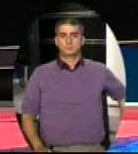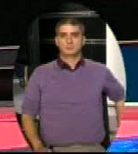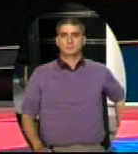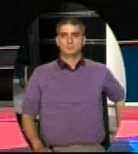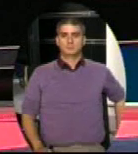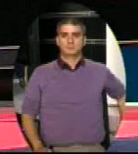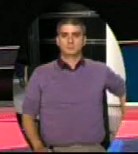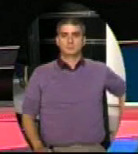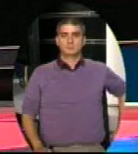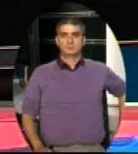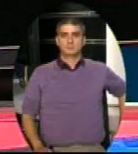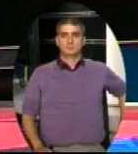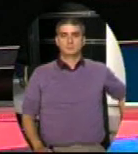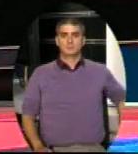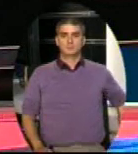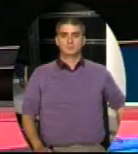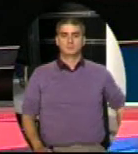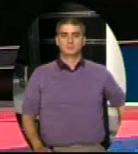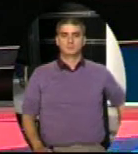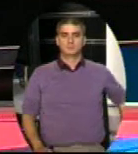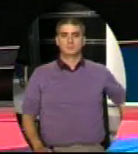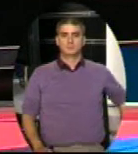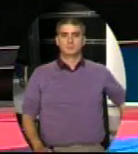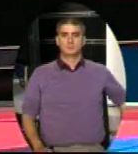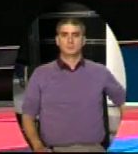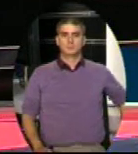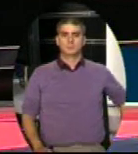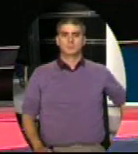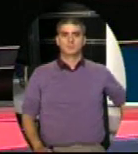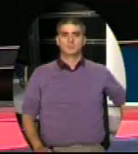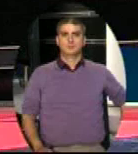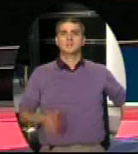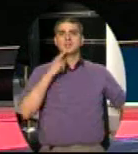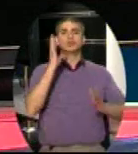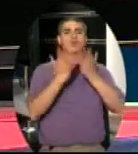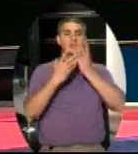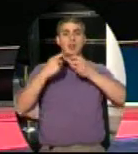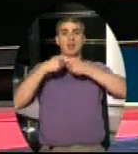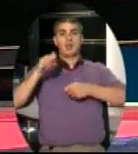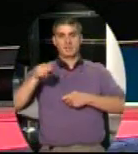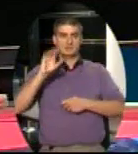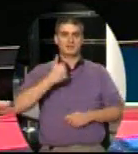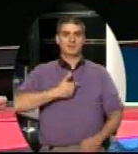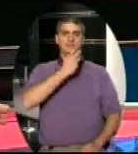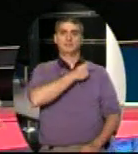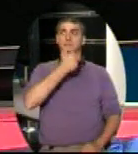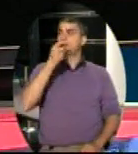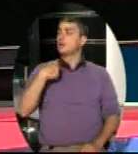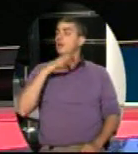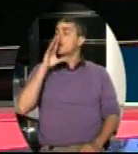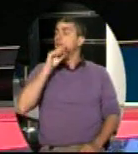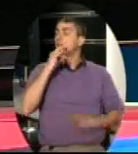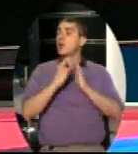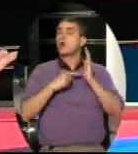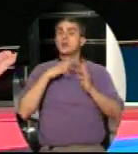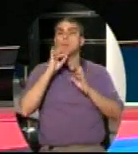חק לבין שר. ובמובן הזה, חברי כנסת לא חייבים להתפטר. אתה מדבר על החוק ואני שואל